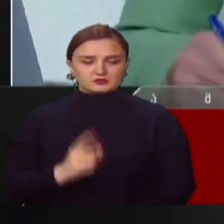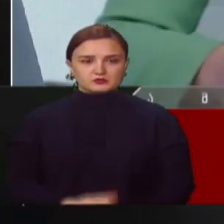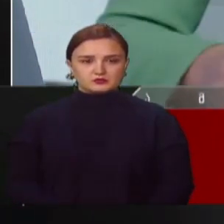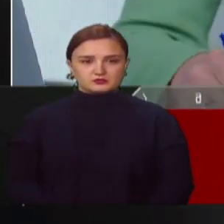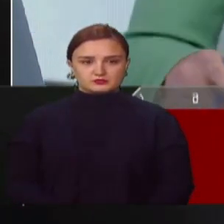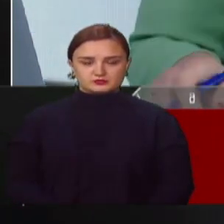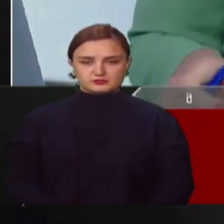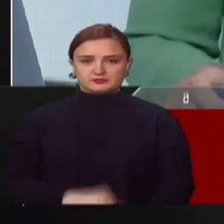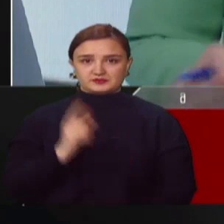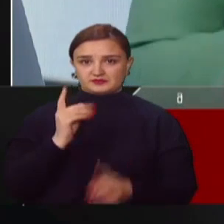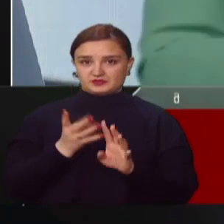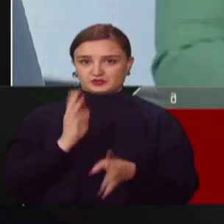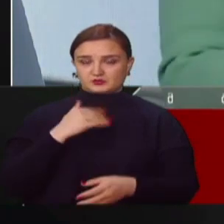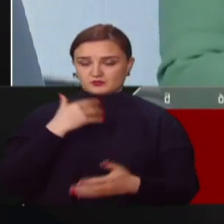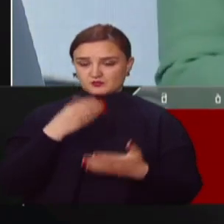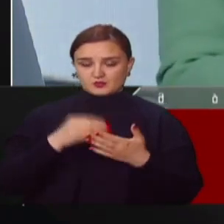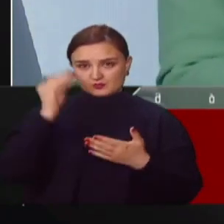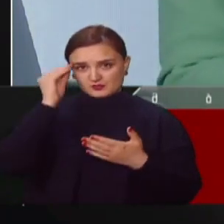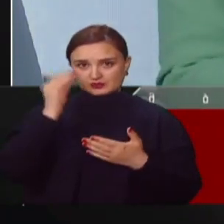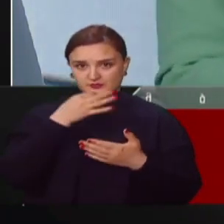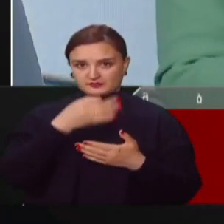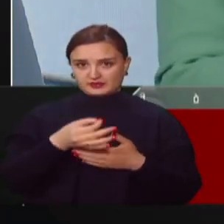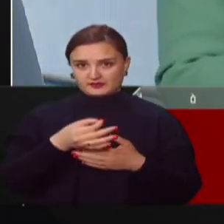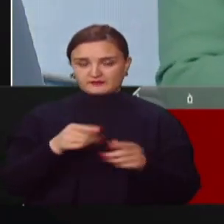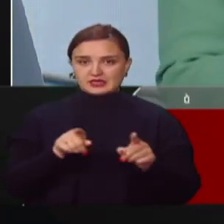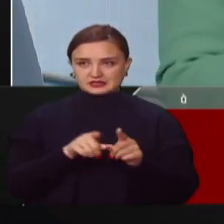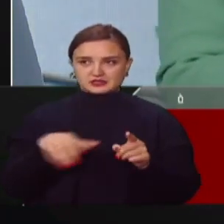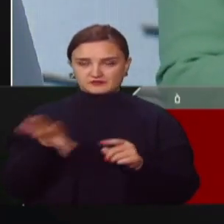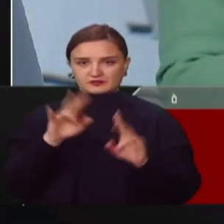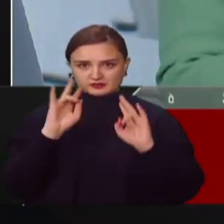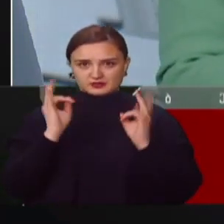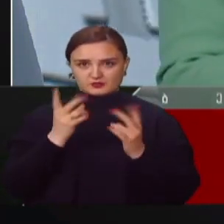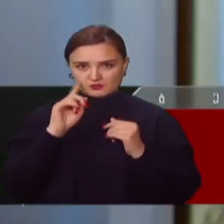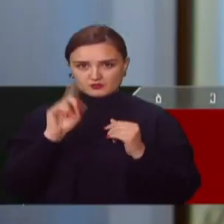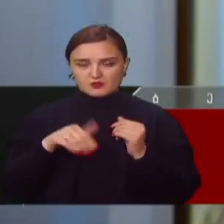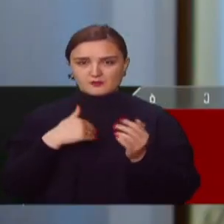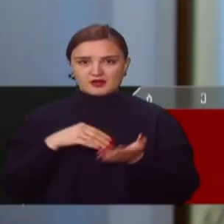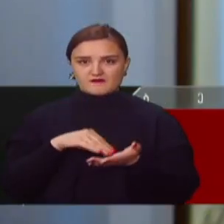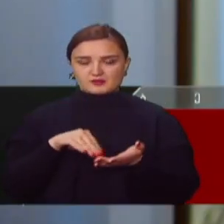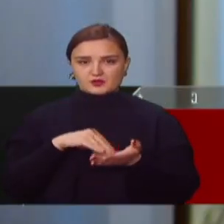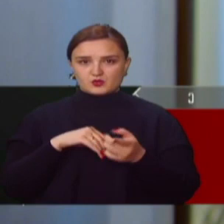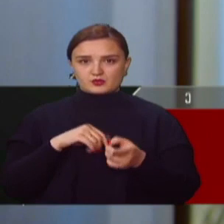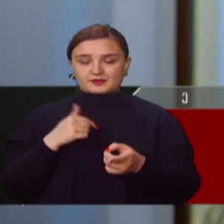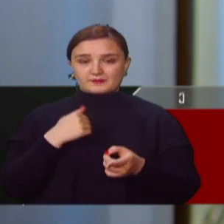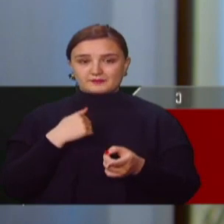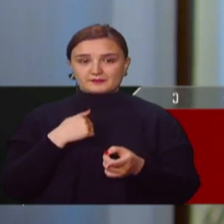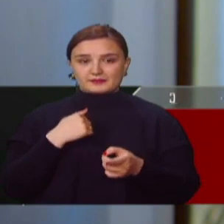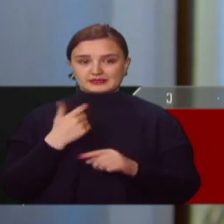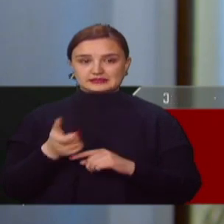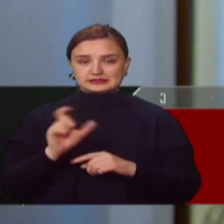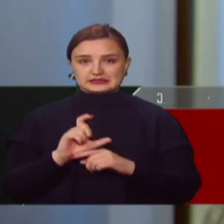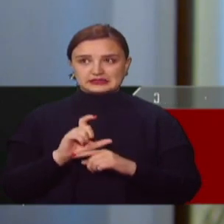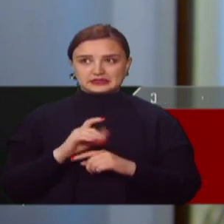Pilul rikshi, mă gătuiesc ce mă să zroapă, să mă să dacă ușor, romani, ca să vedeți nobili, am agrabă, bat gavi meore, mă